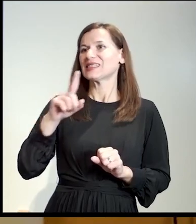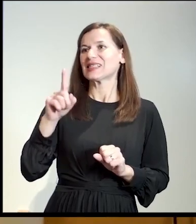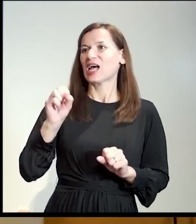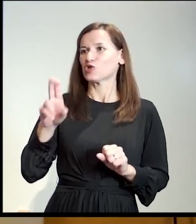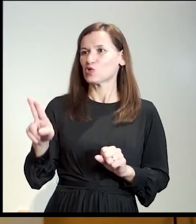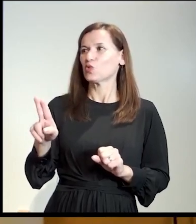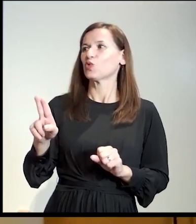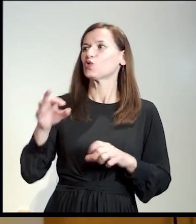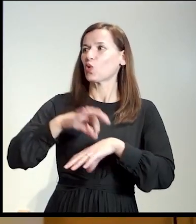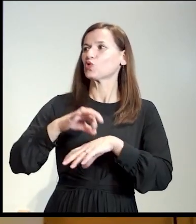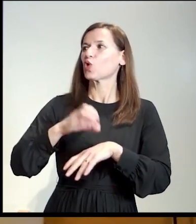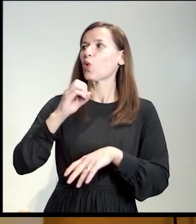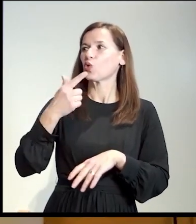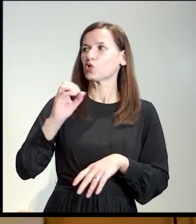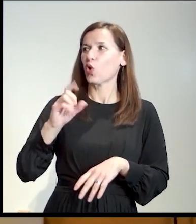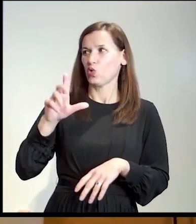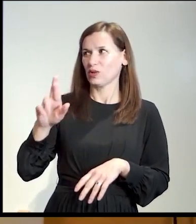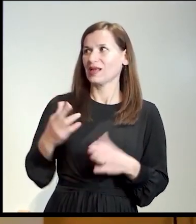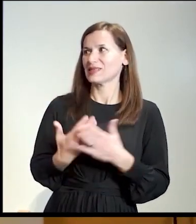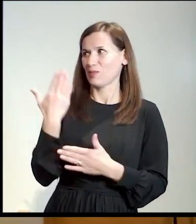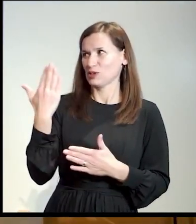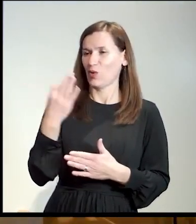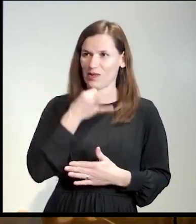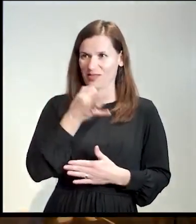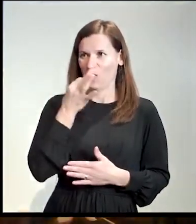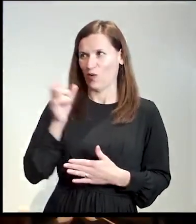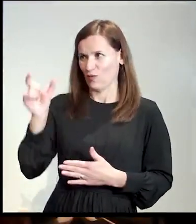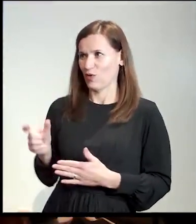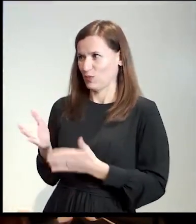za pozdravni nagovor. Prosim.